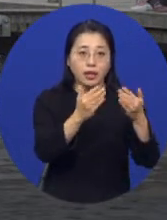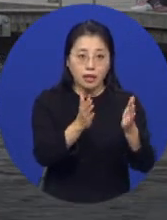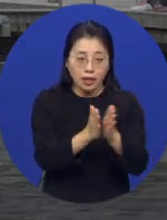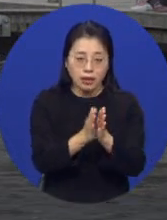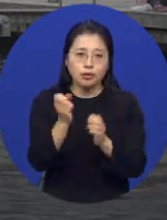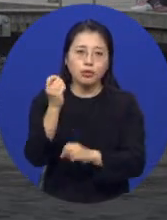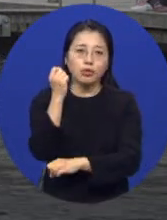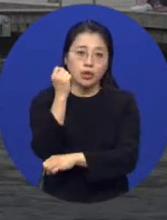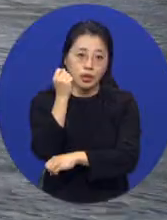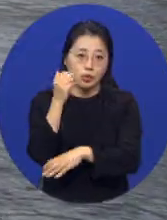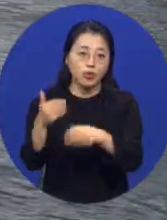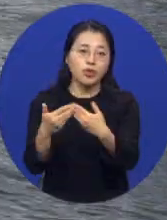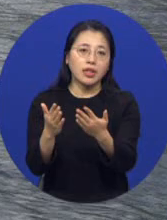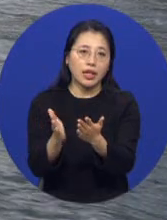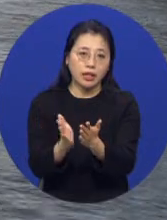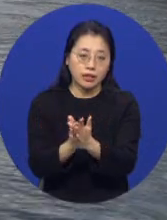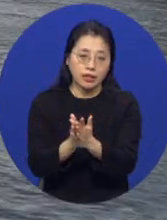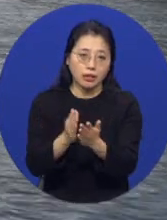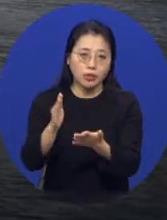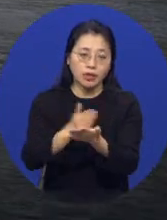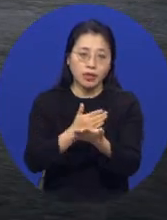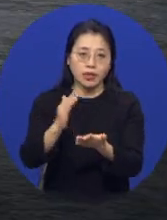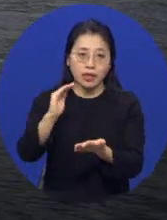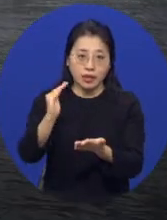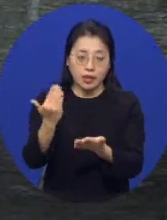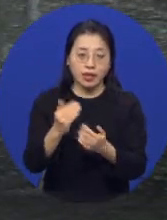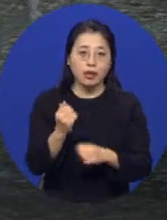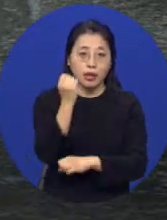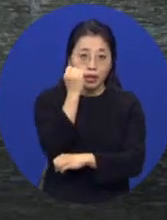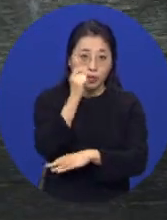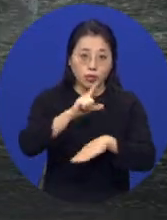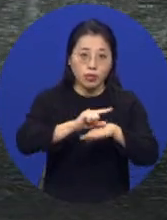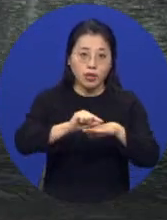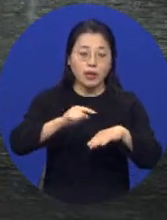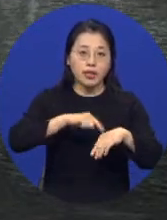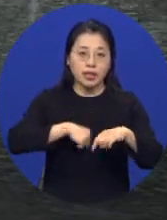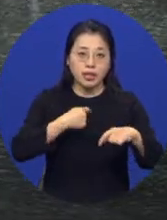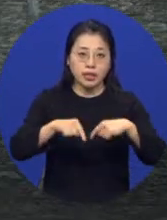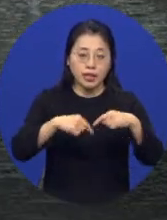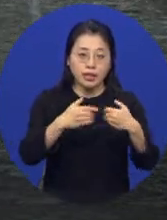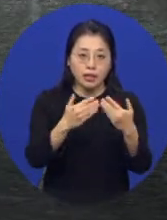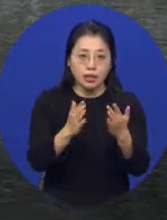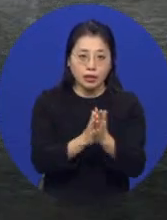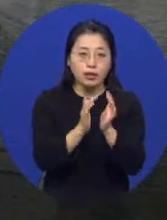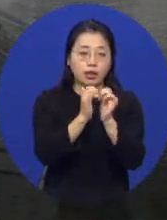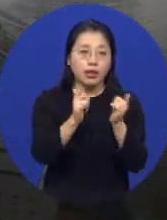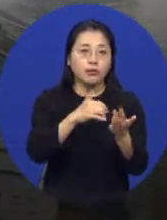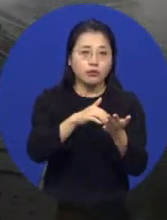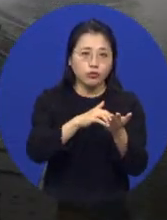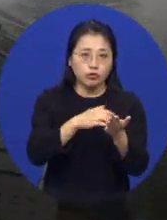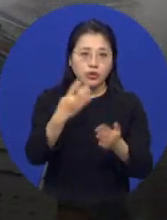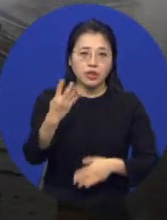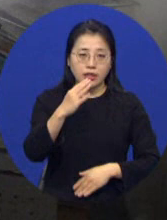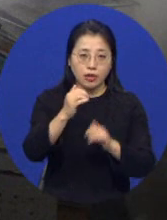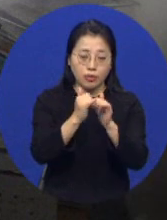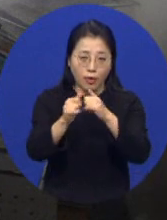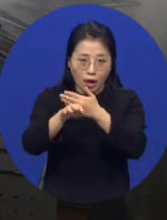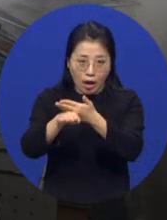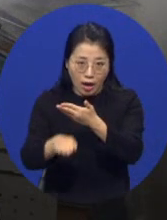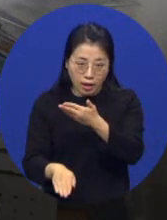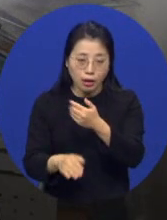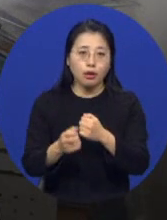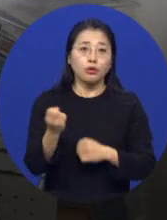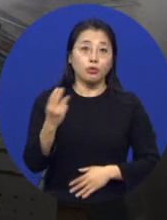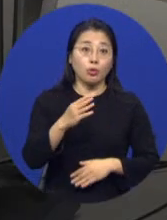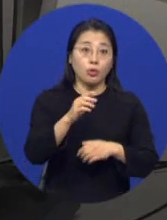개마인대로 구성됩니다 계마인드의 80%는 인구가 4천명 미만이고 1000명이 안 되는 것도